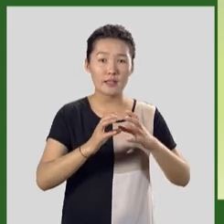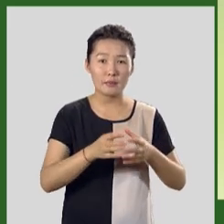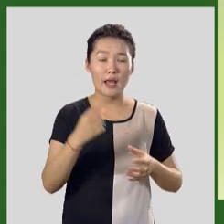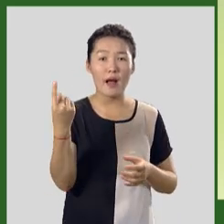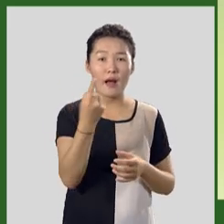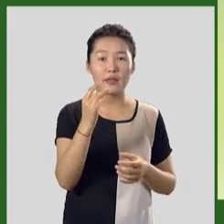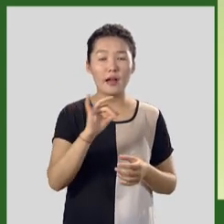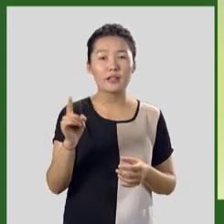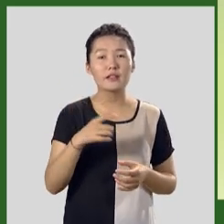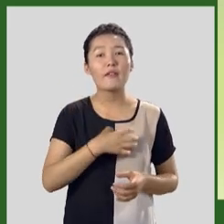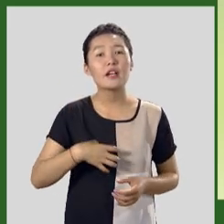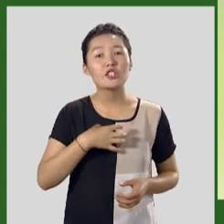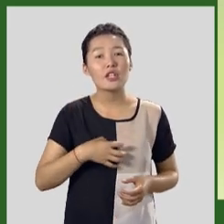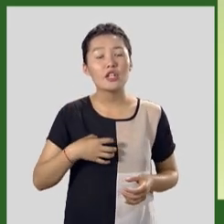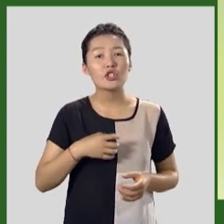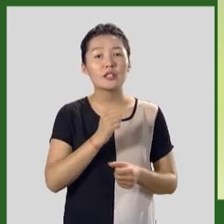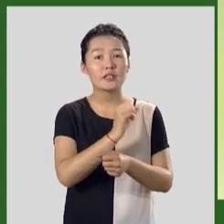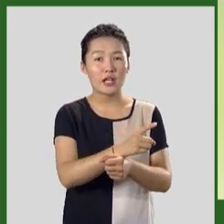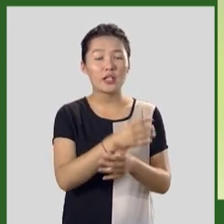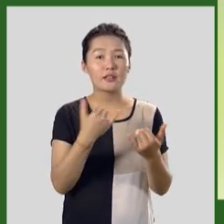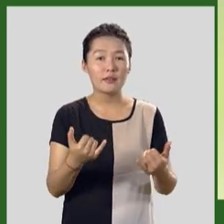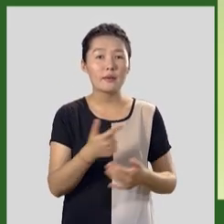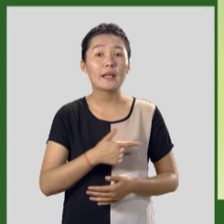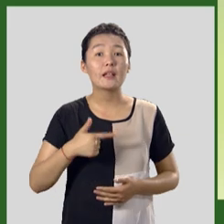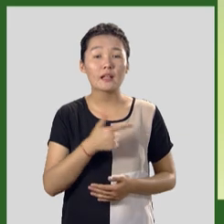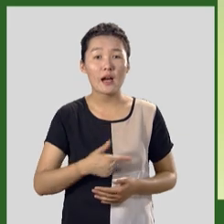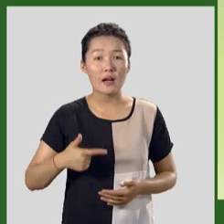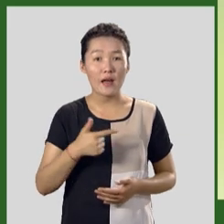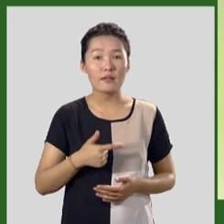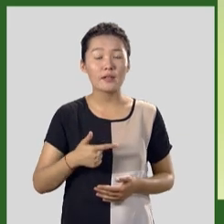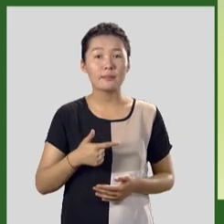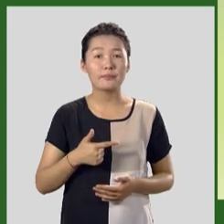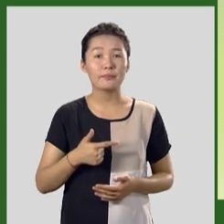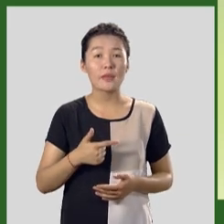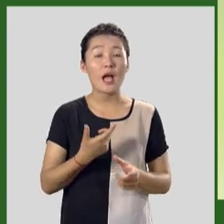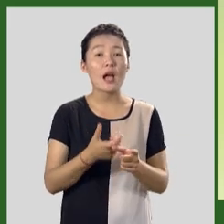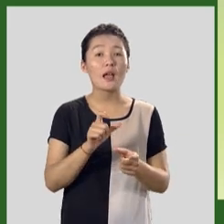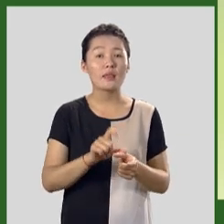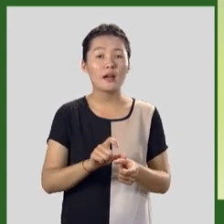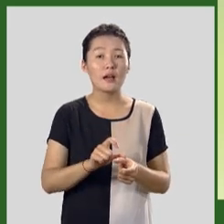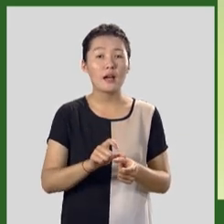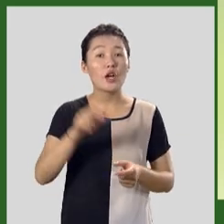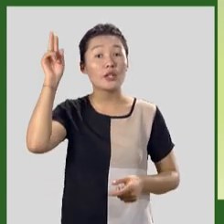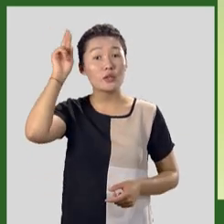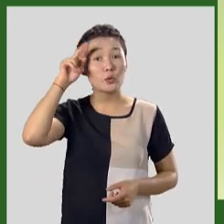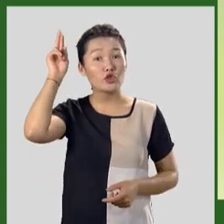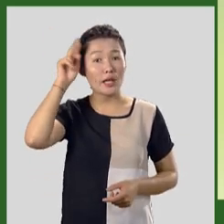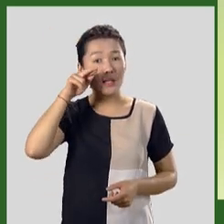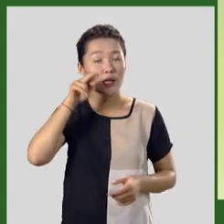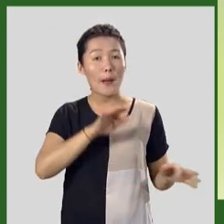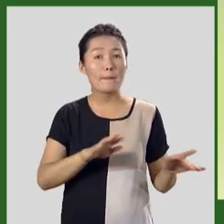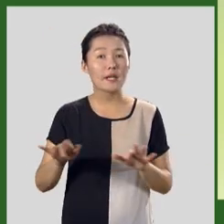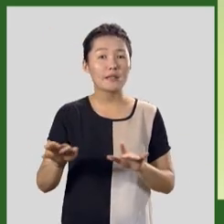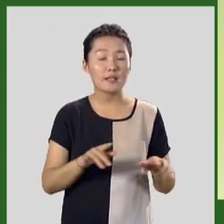из важнейших задач современной географии – это изучение